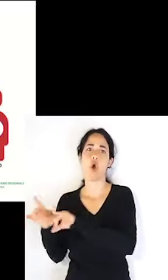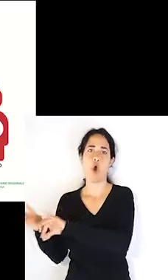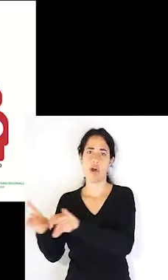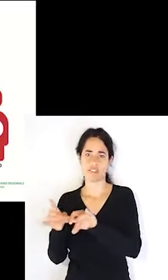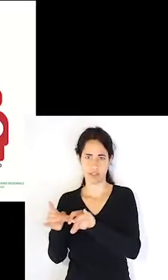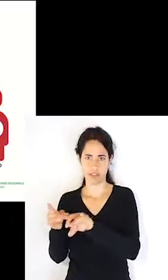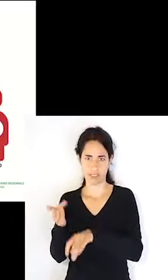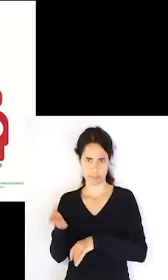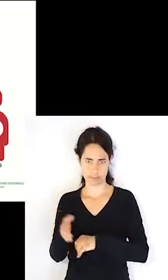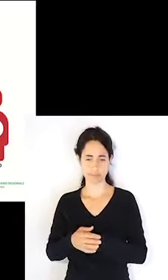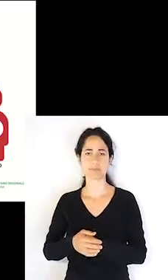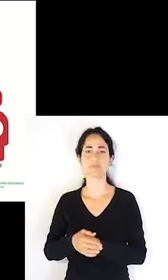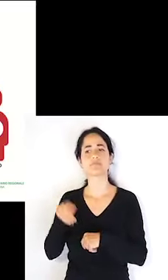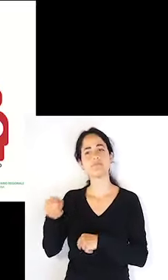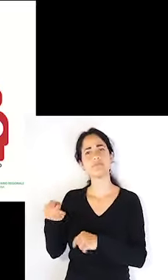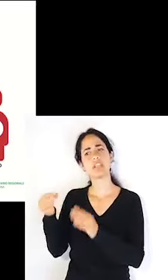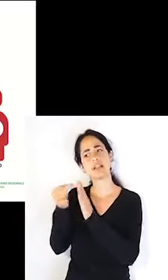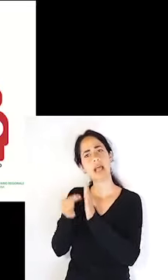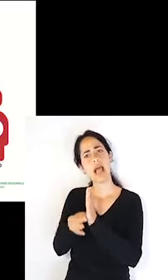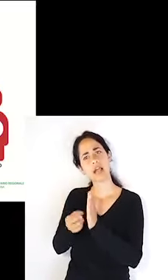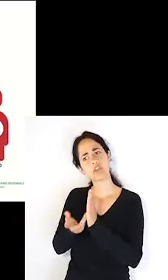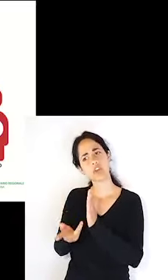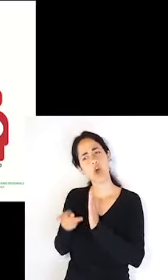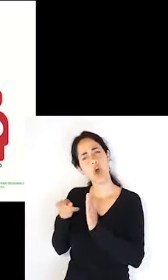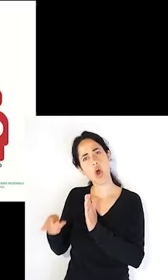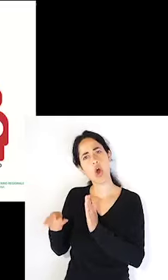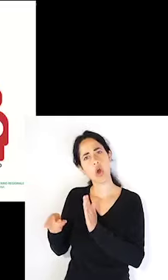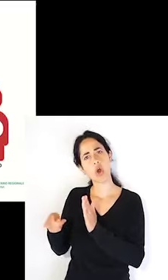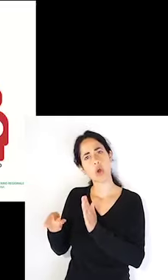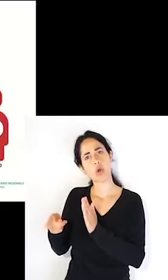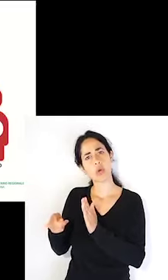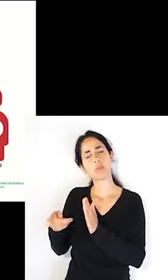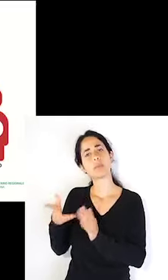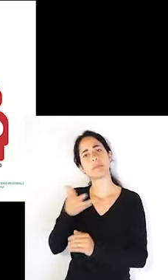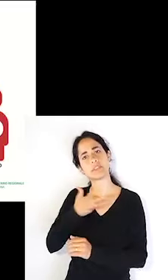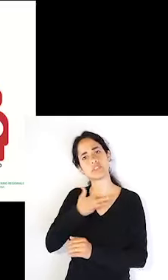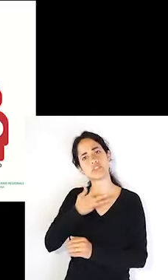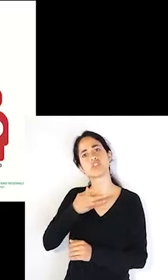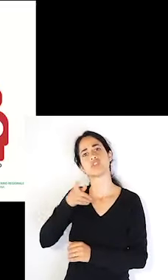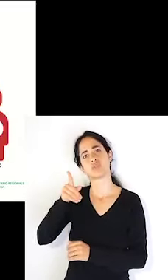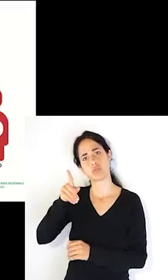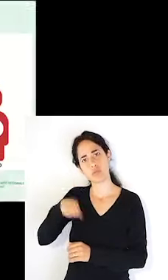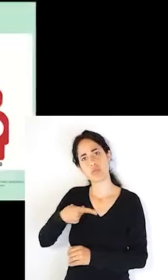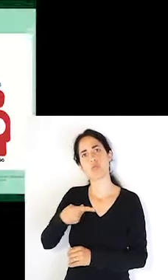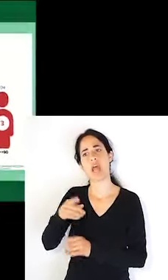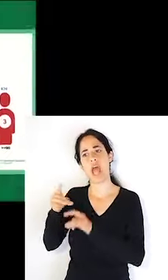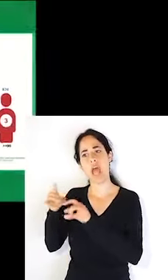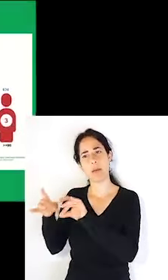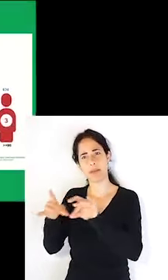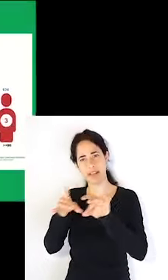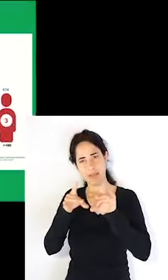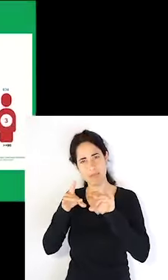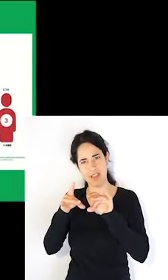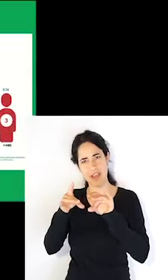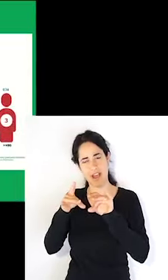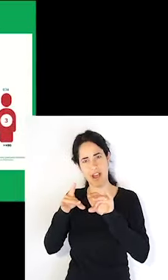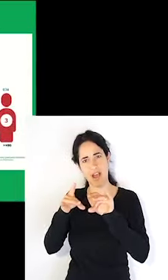da Covid. Questo è un dato che risente anche dell'epidemia